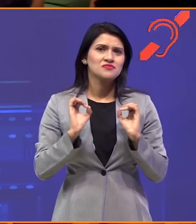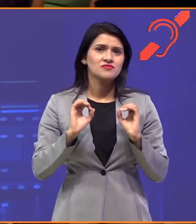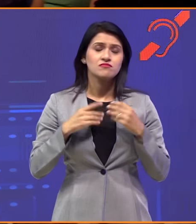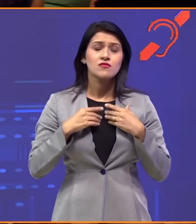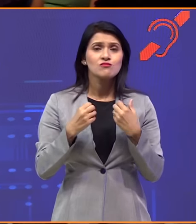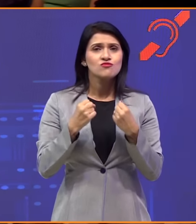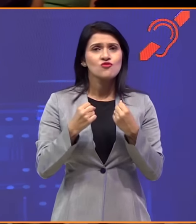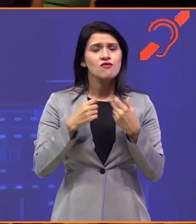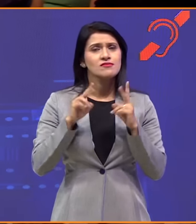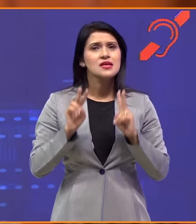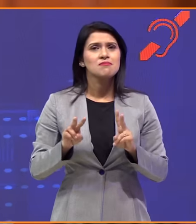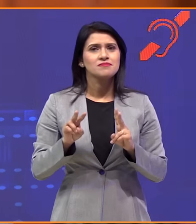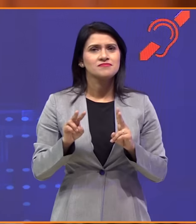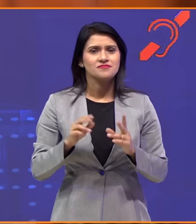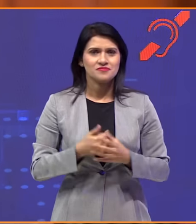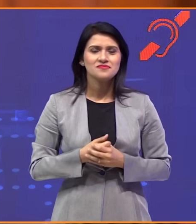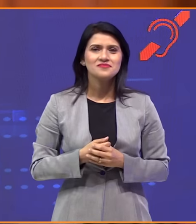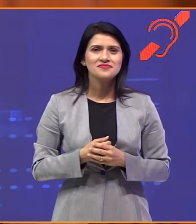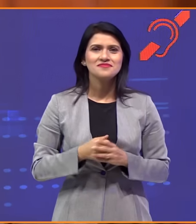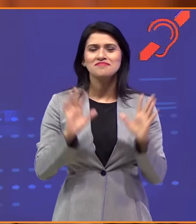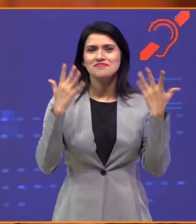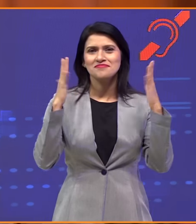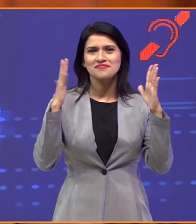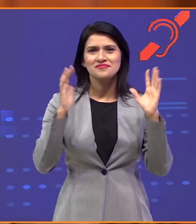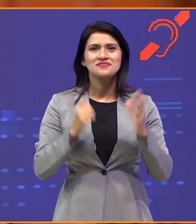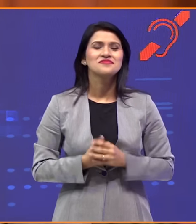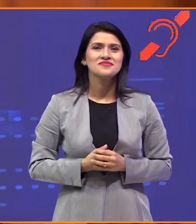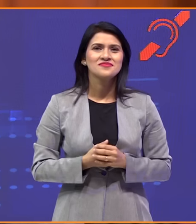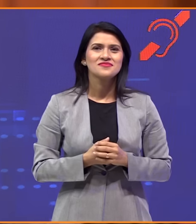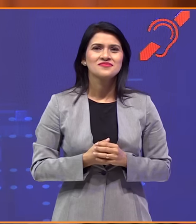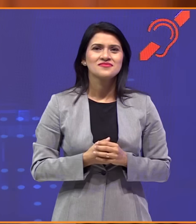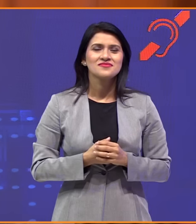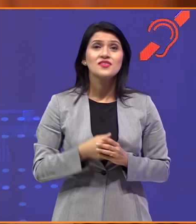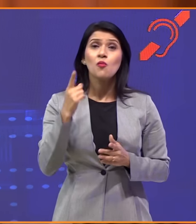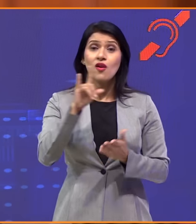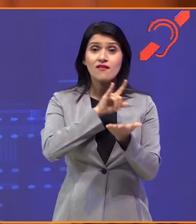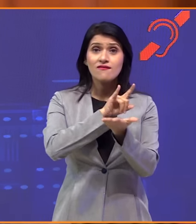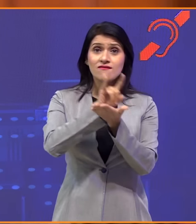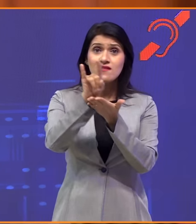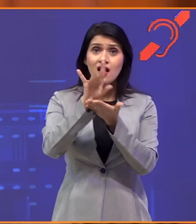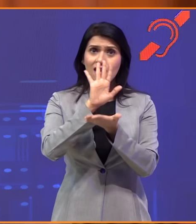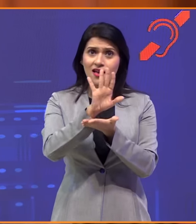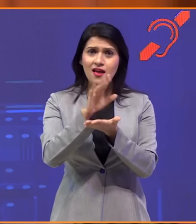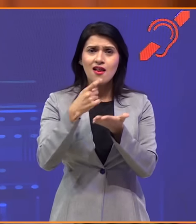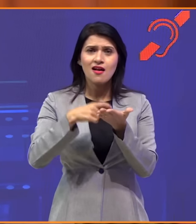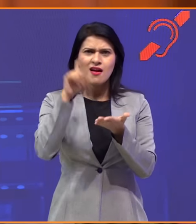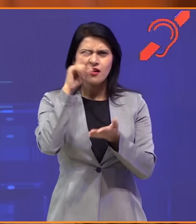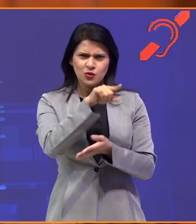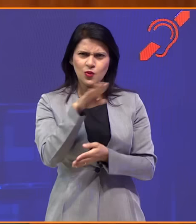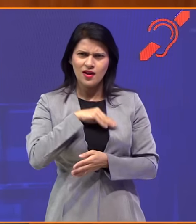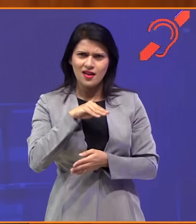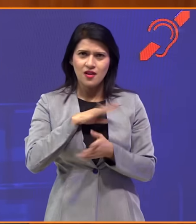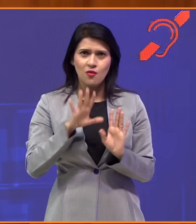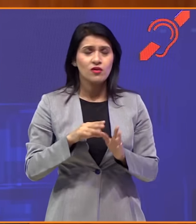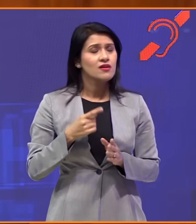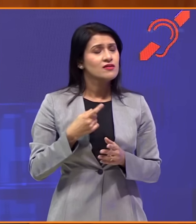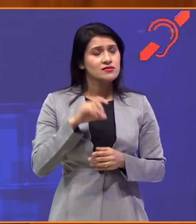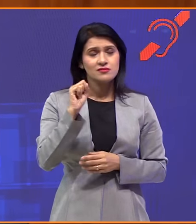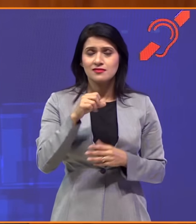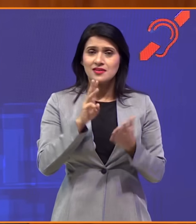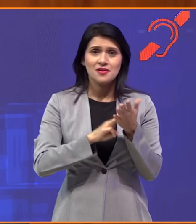हैं सुना फ्लाइट में जब बैठते हैं हवाई जहाज में उसमें बहुत डर लगता है बहुत